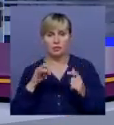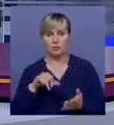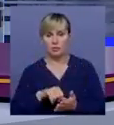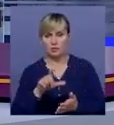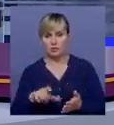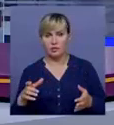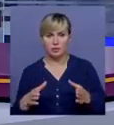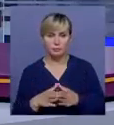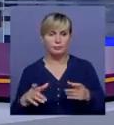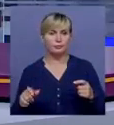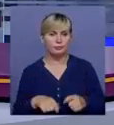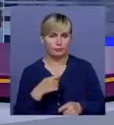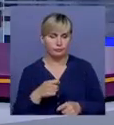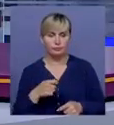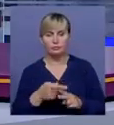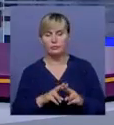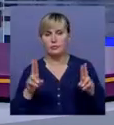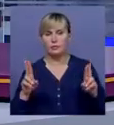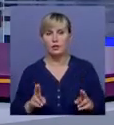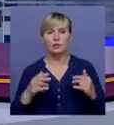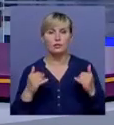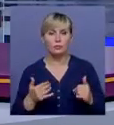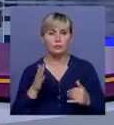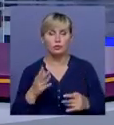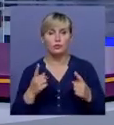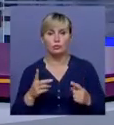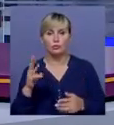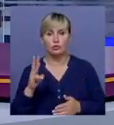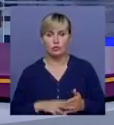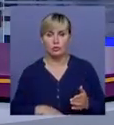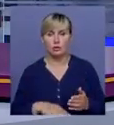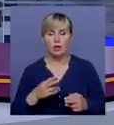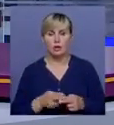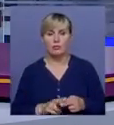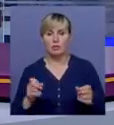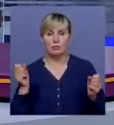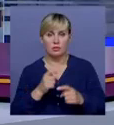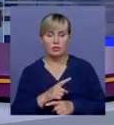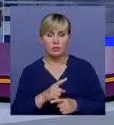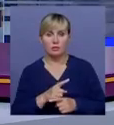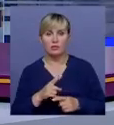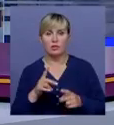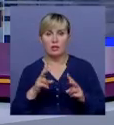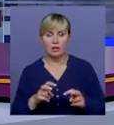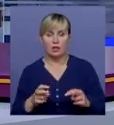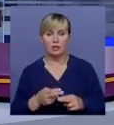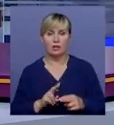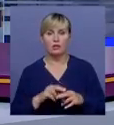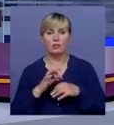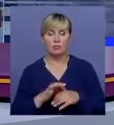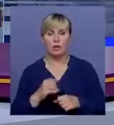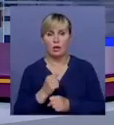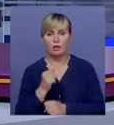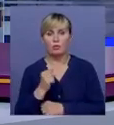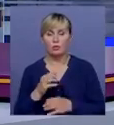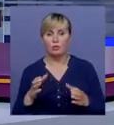представители компании нарушили санитарные правила. Теперь им грозит крупный штраф. Об этом стало известно в ходе рейда, который провела рабочая